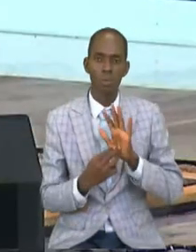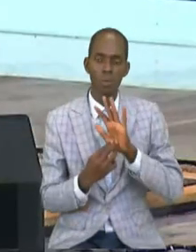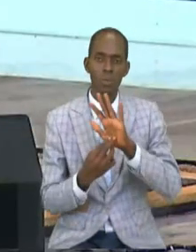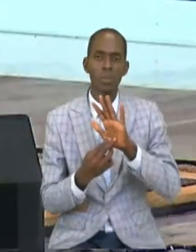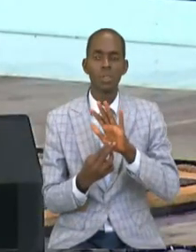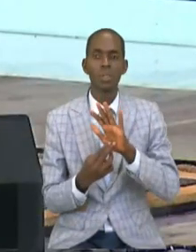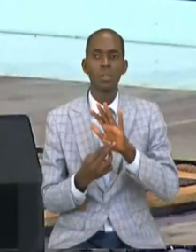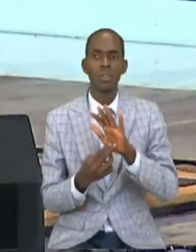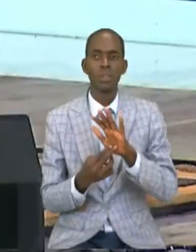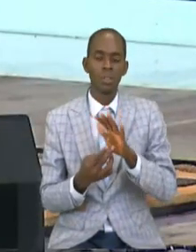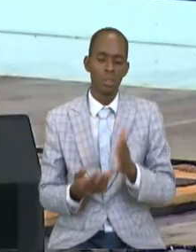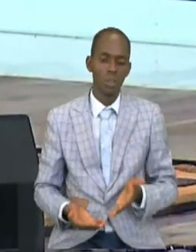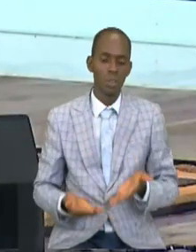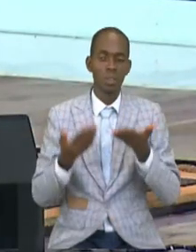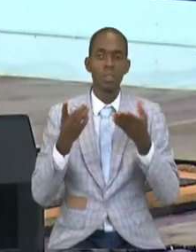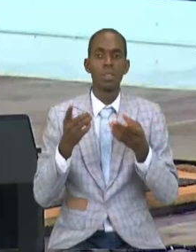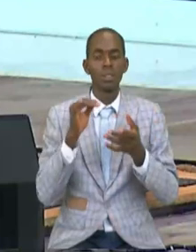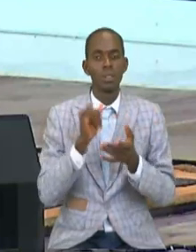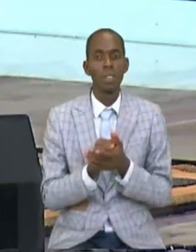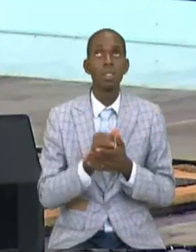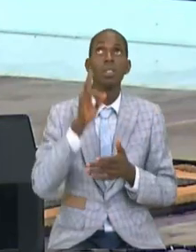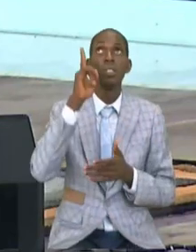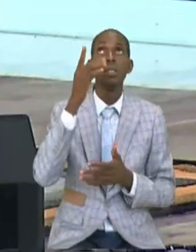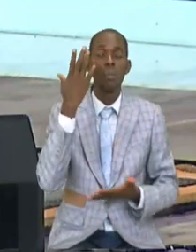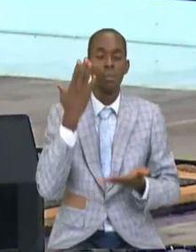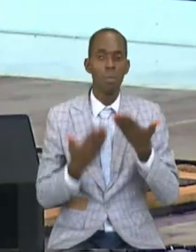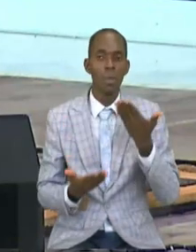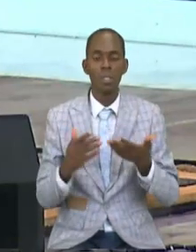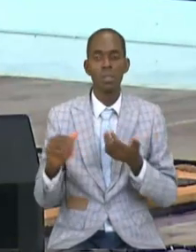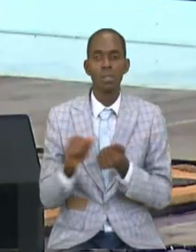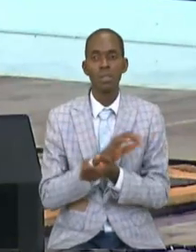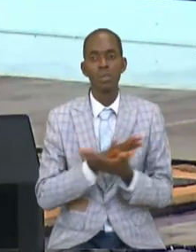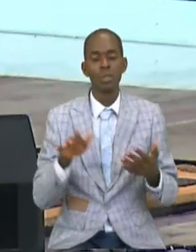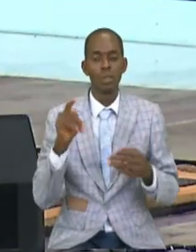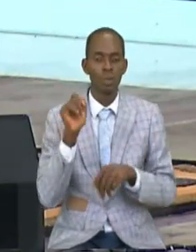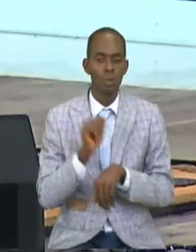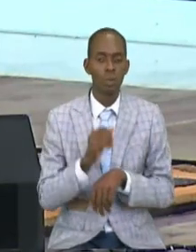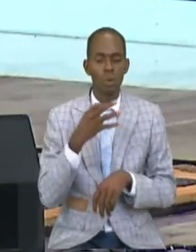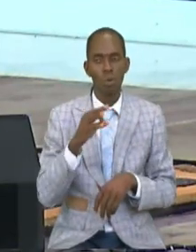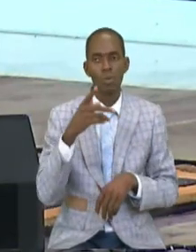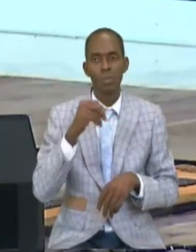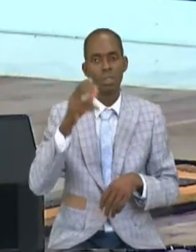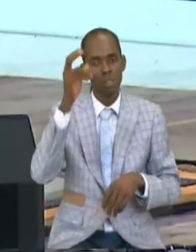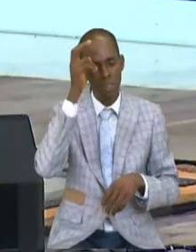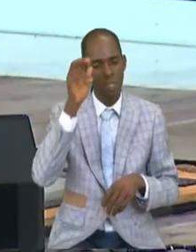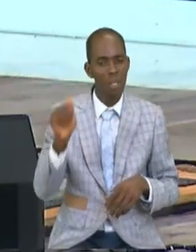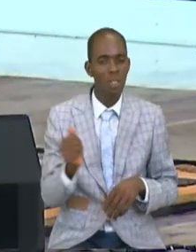Dieu apparut afin de détruire les œuvres du diable.